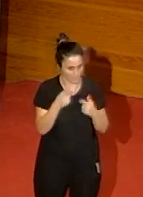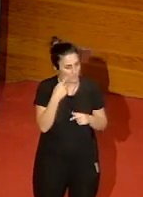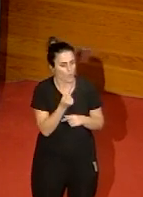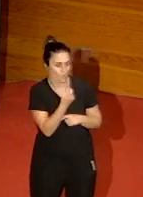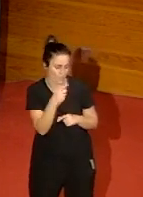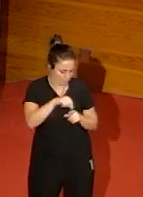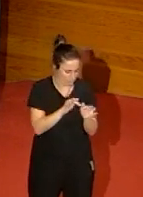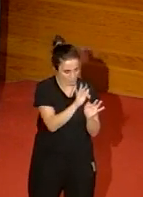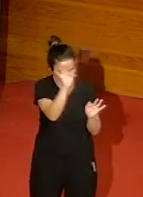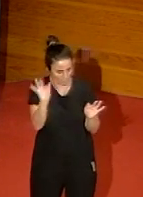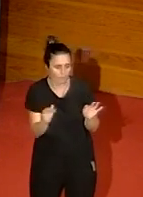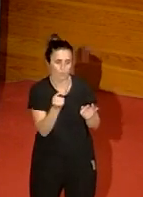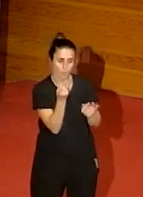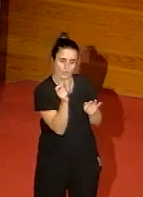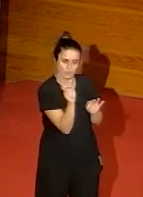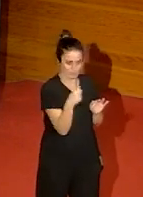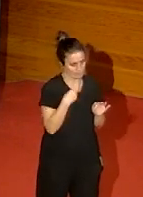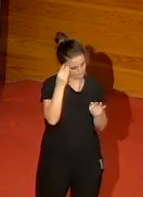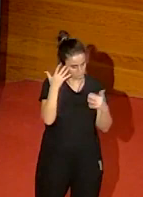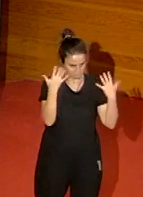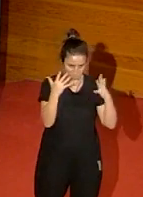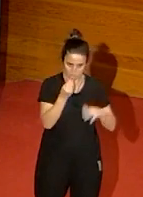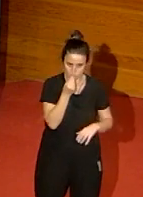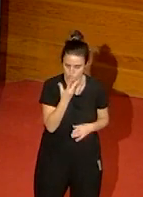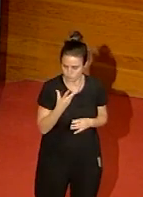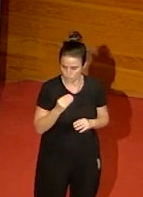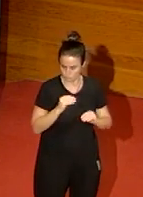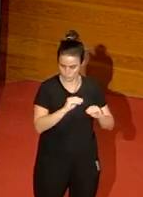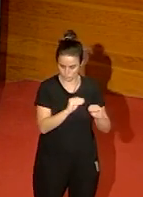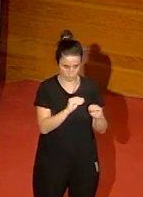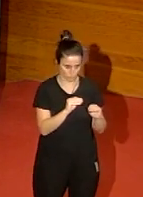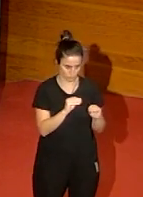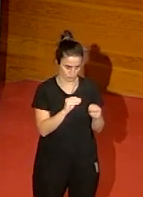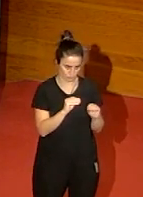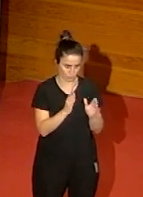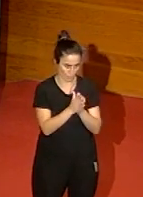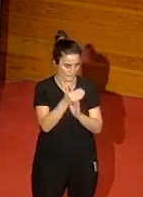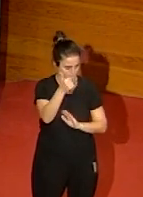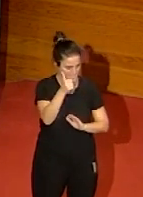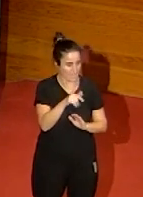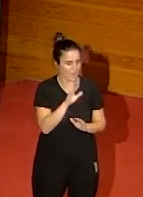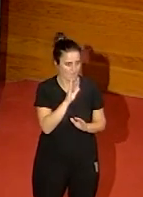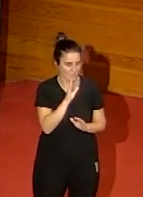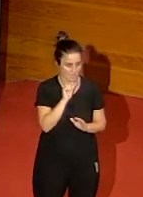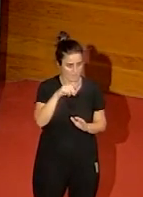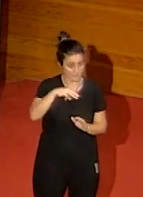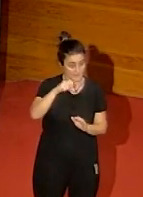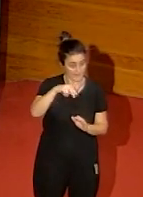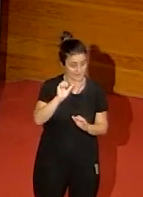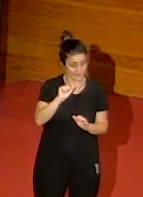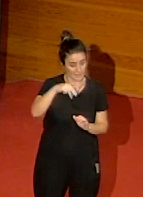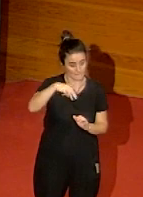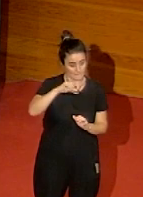hori benetan txalotzekoa iruditu zitzaidan Odei arrauzi lankideak eta Amanek eta Amaiak egindako lan